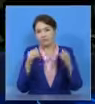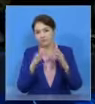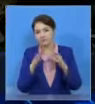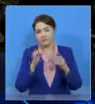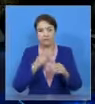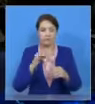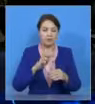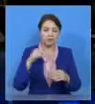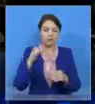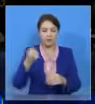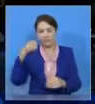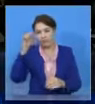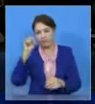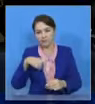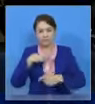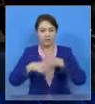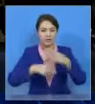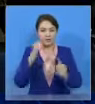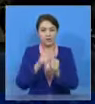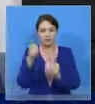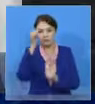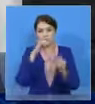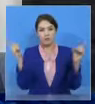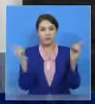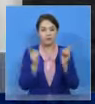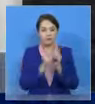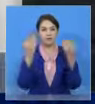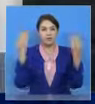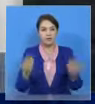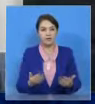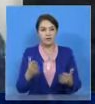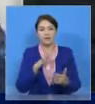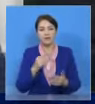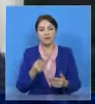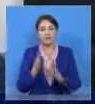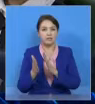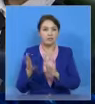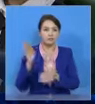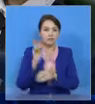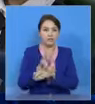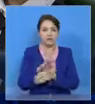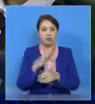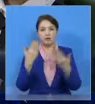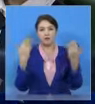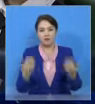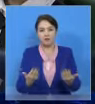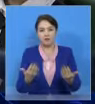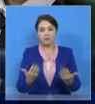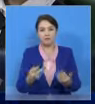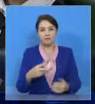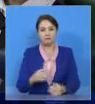жауды тойтарған азаматтардың ұрпақтары жыл сайын бас қосып тұрады. Бүгін сол кездесуге кезек келді. Өйткені бүгін...